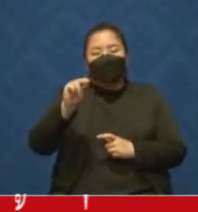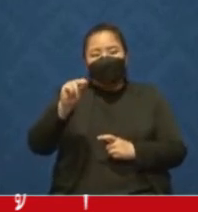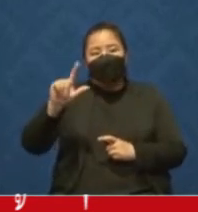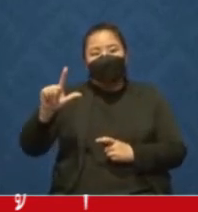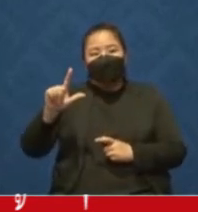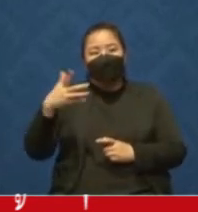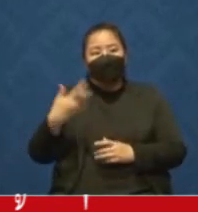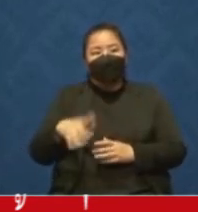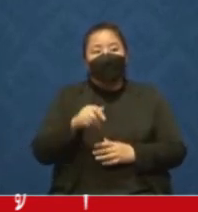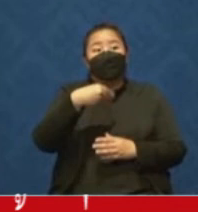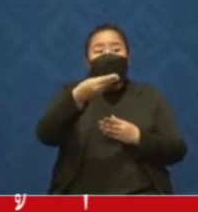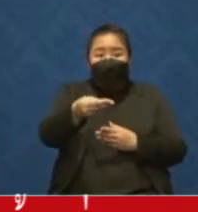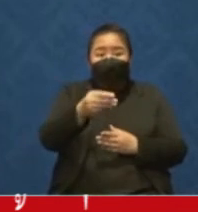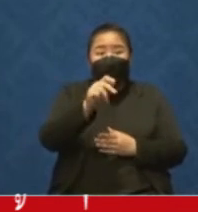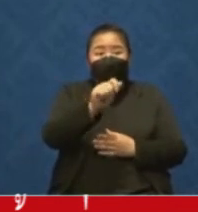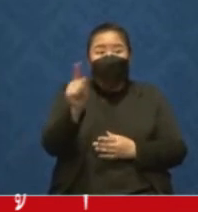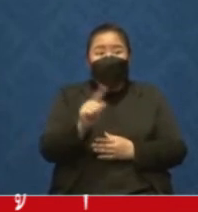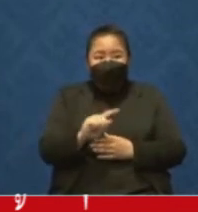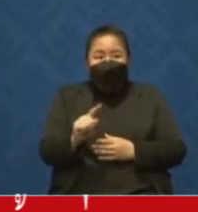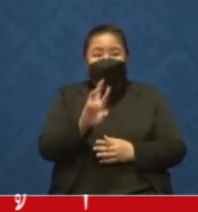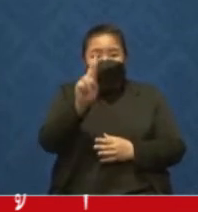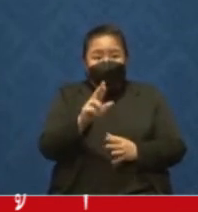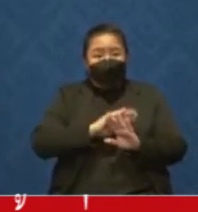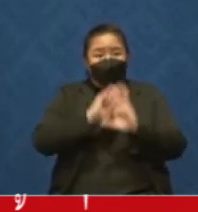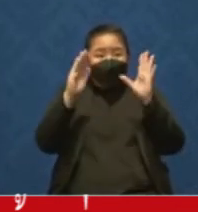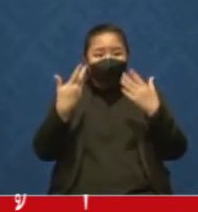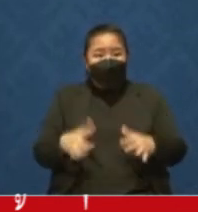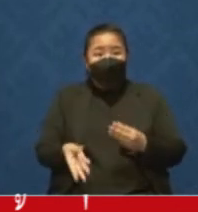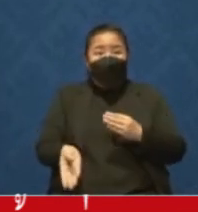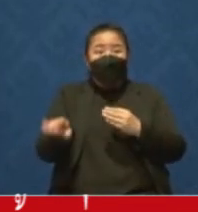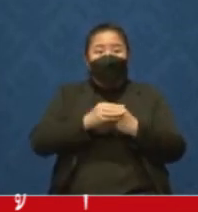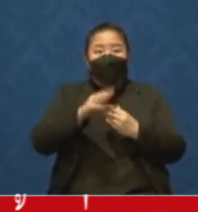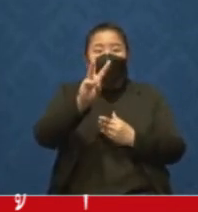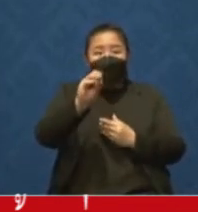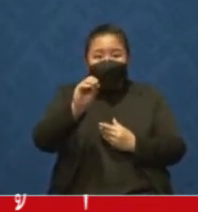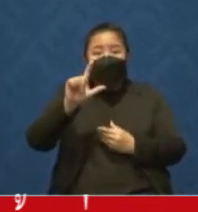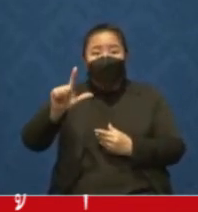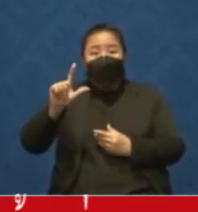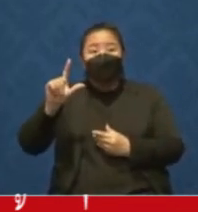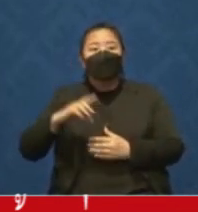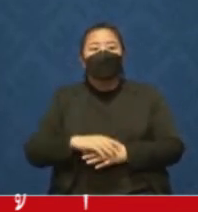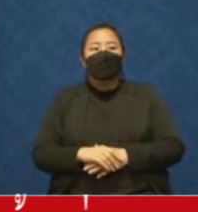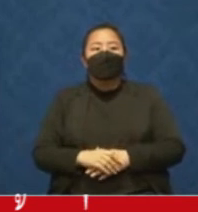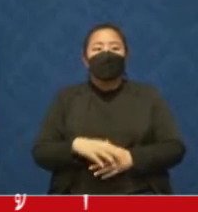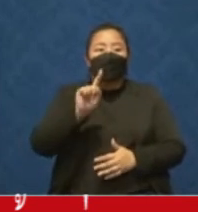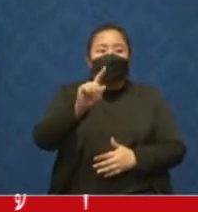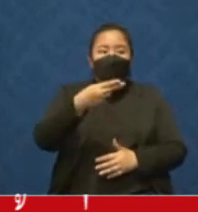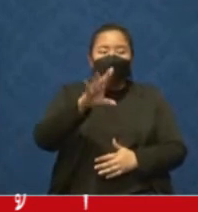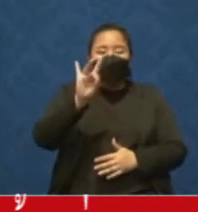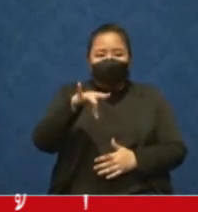eneca ที่เขาไม่ใช้กันตนหับโมิคอนไปซื้อเพิมมากถง 60 ลานโส วงมืนถึง 1,08,